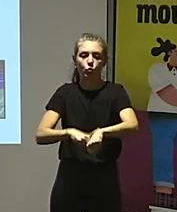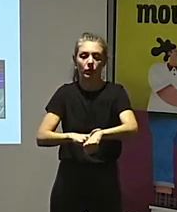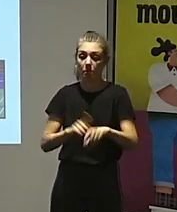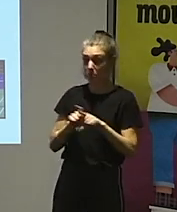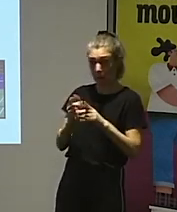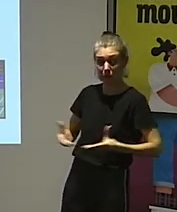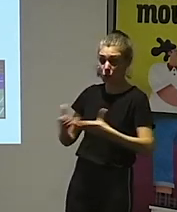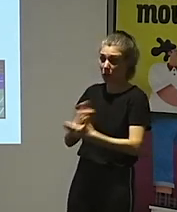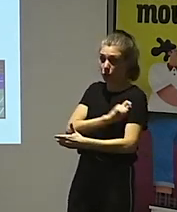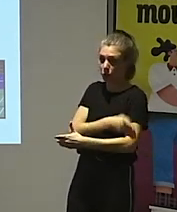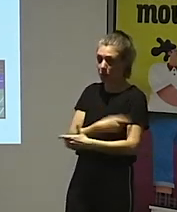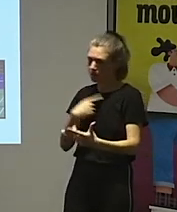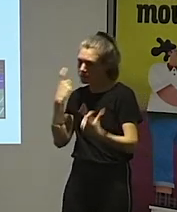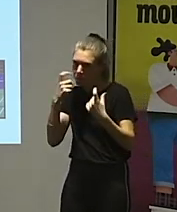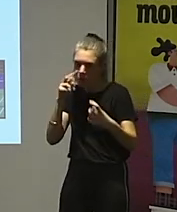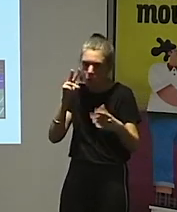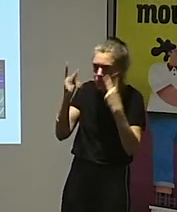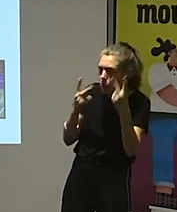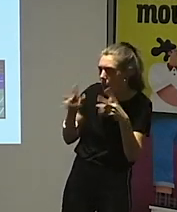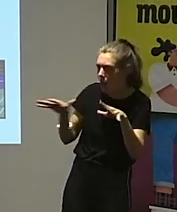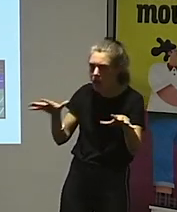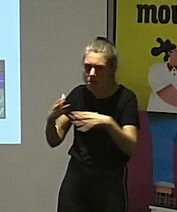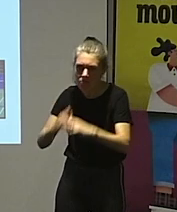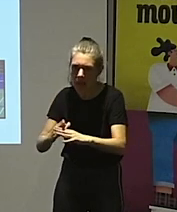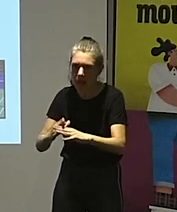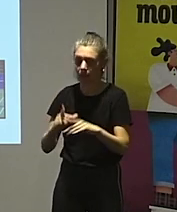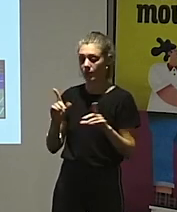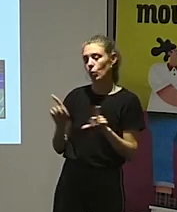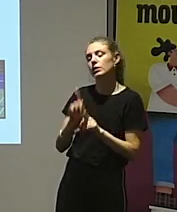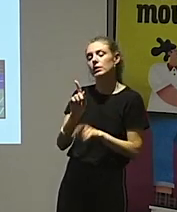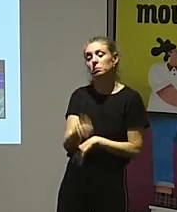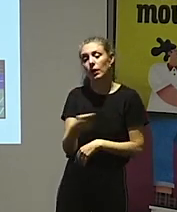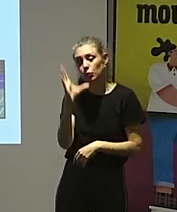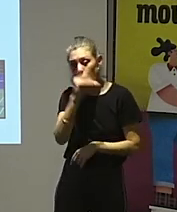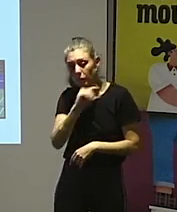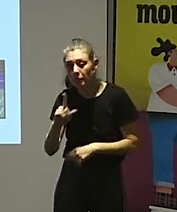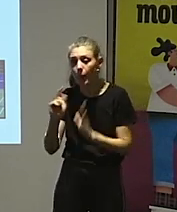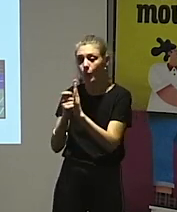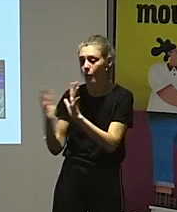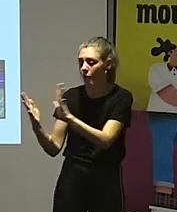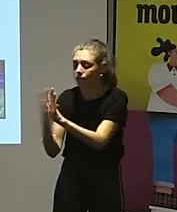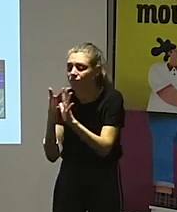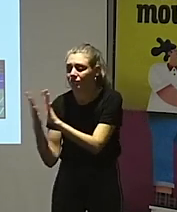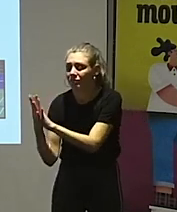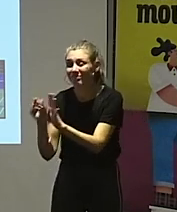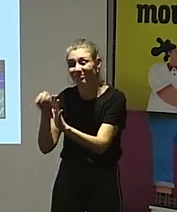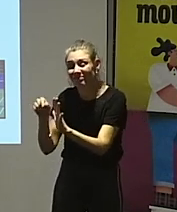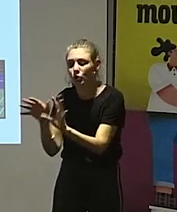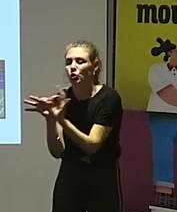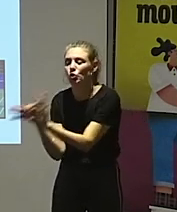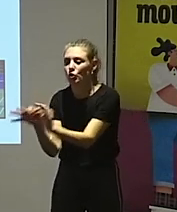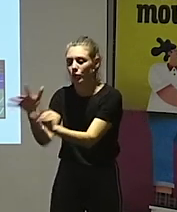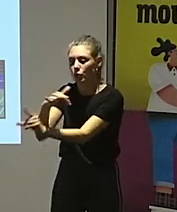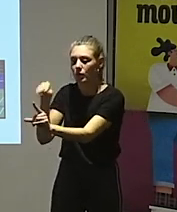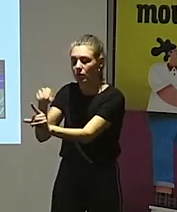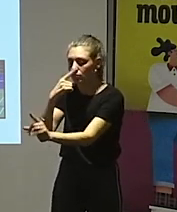mes adversaires. Qu'est-ce qu'ils vont faire ? Et il y a surtout aussi le lien social. On l'a dit tout à l'heure, c'est le troisième élément fondamental qui ne